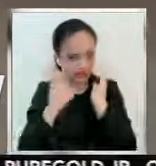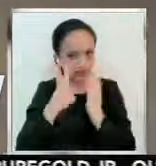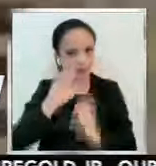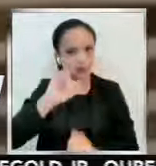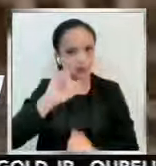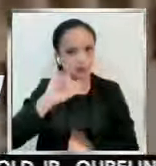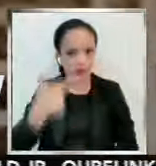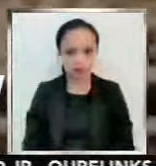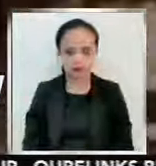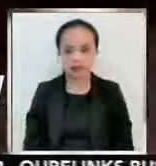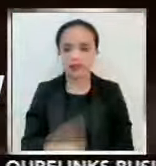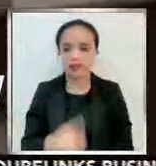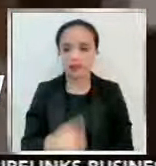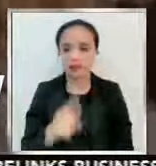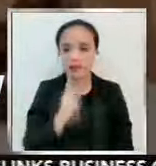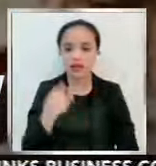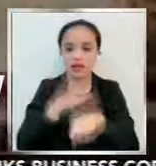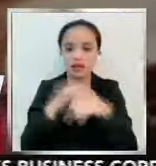ang